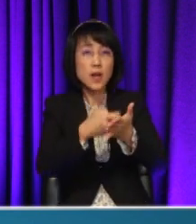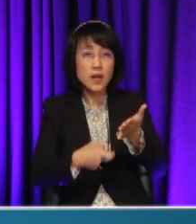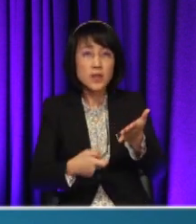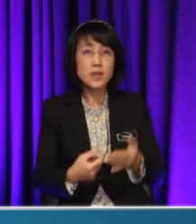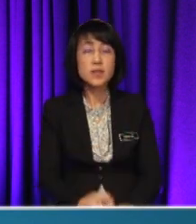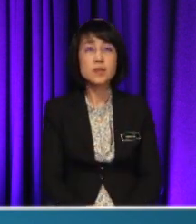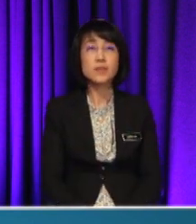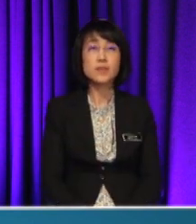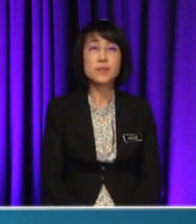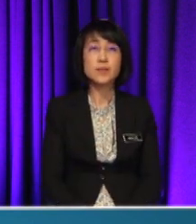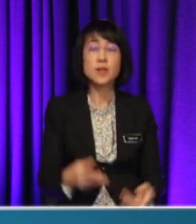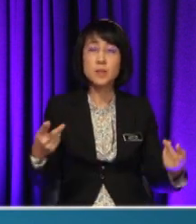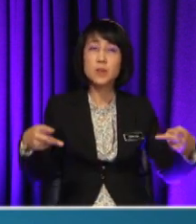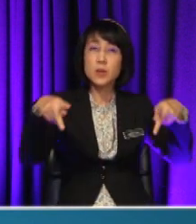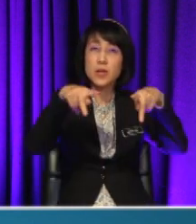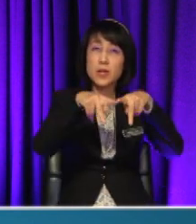manipulation